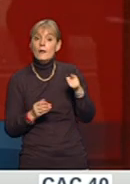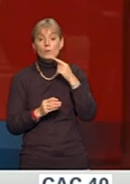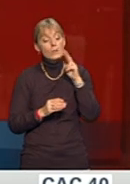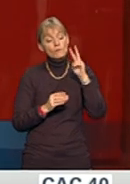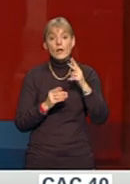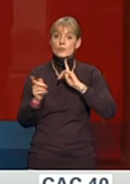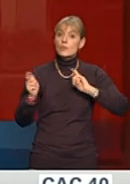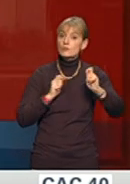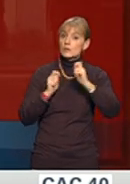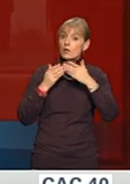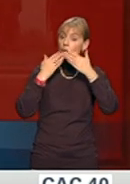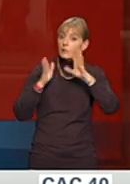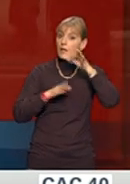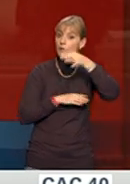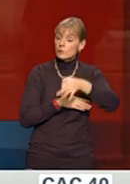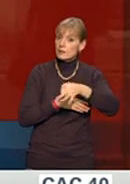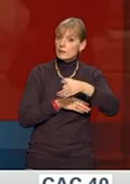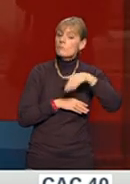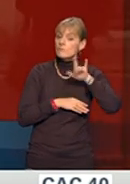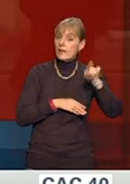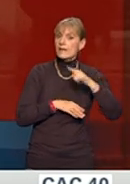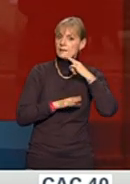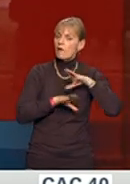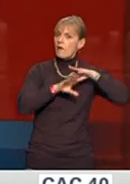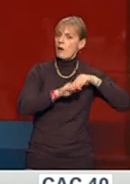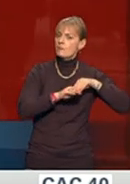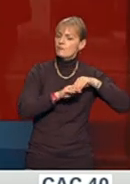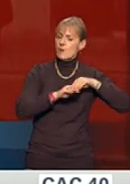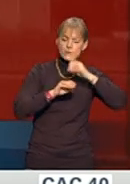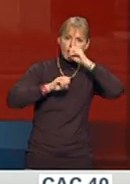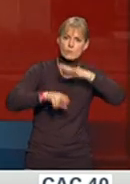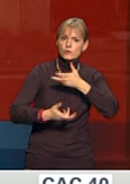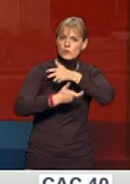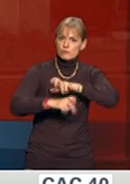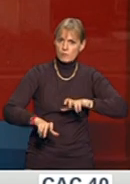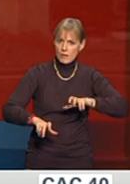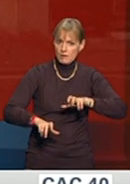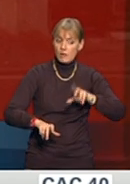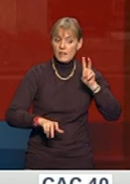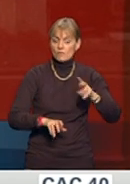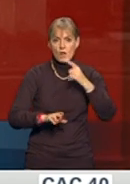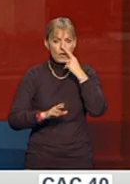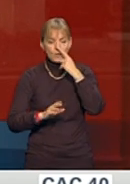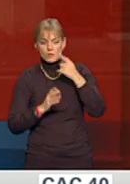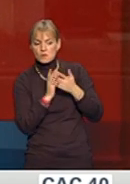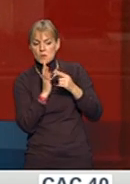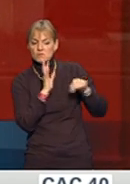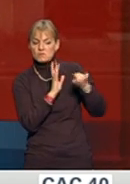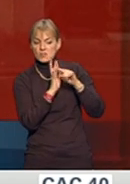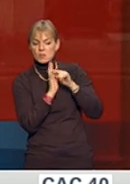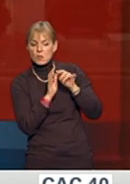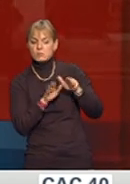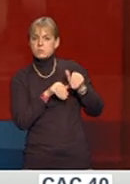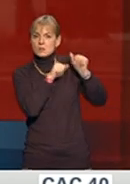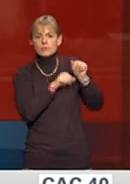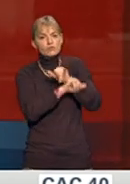ouvert au dialogue, il ne semble pas prêt à renoncer à sa présidence de l'UMP. Aucune chance qu'il recule selon ses partisans. Mais la vraie question qui